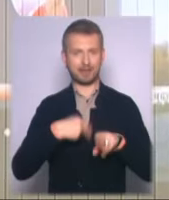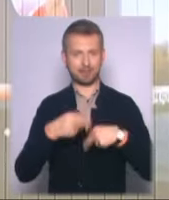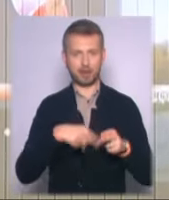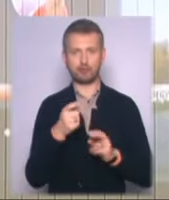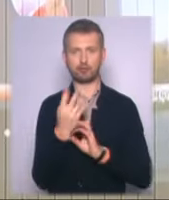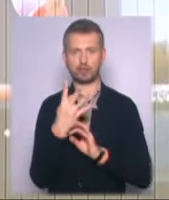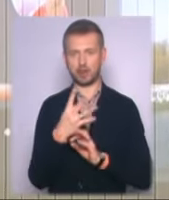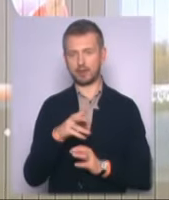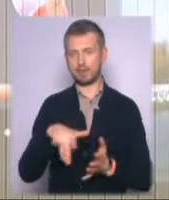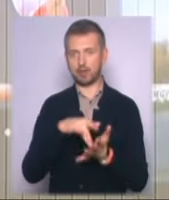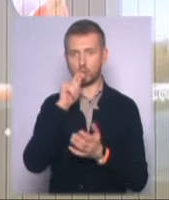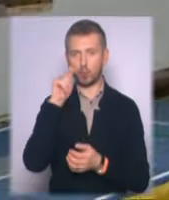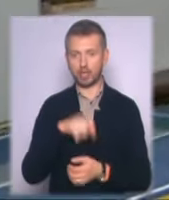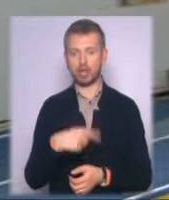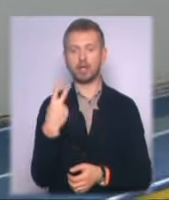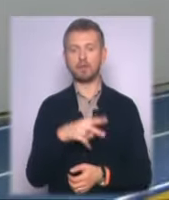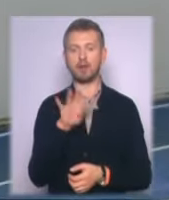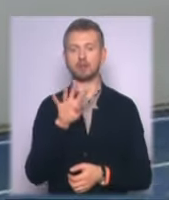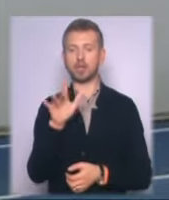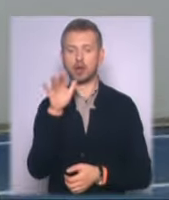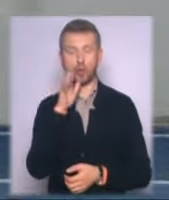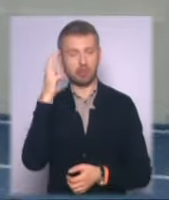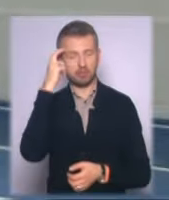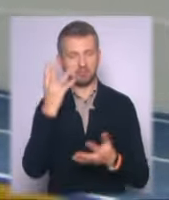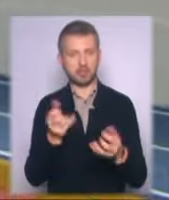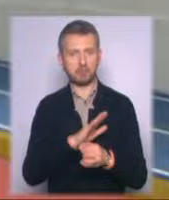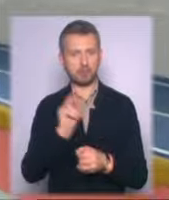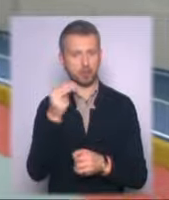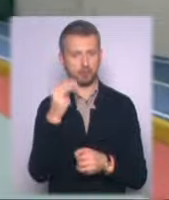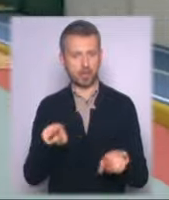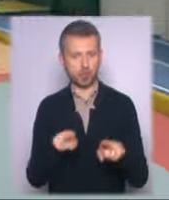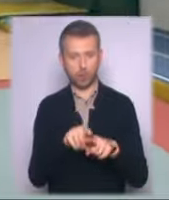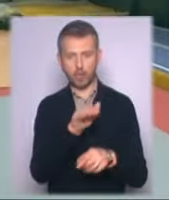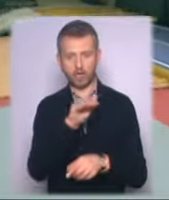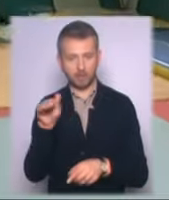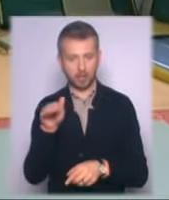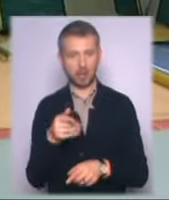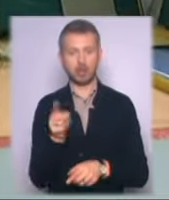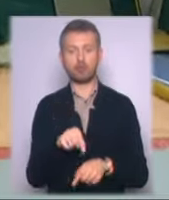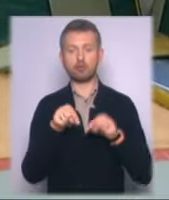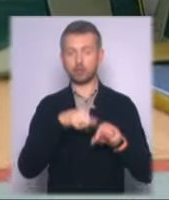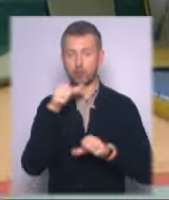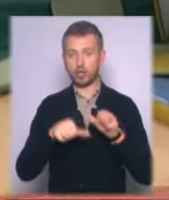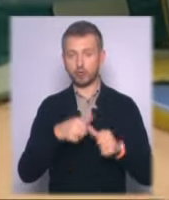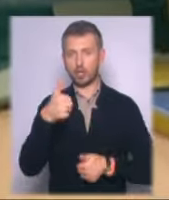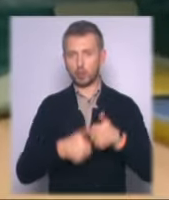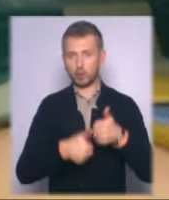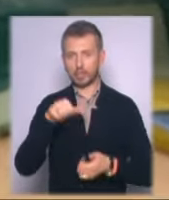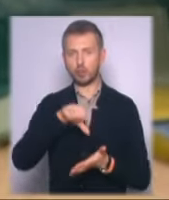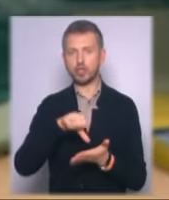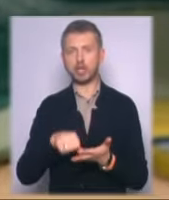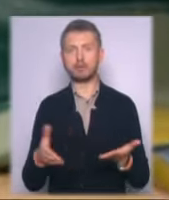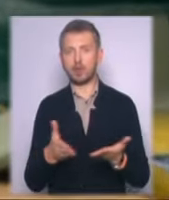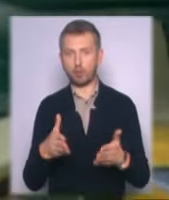міст України. 24 роки столиця не приймала чемпіонат такого рівня. Тож цьогорічний турнір, учасників якого, до